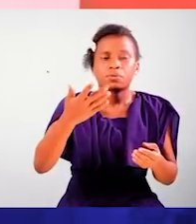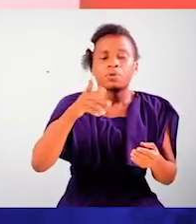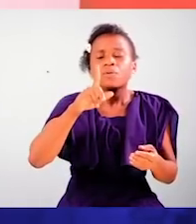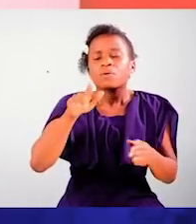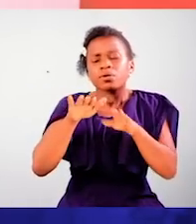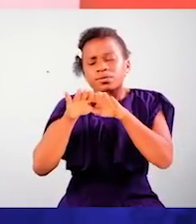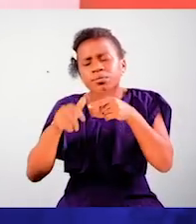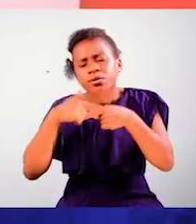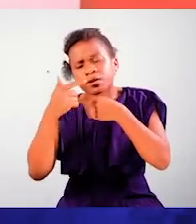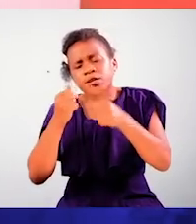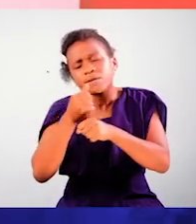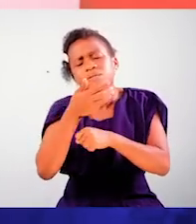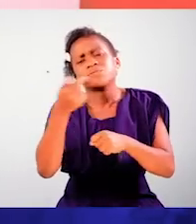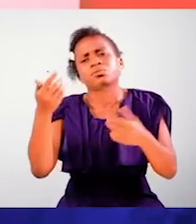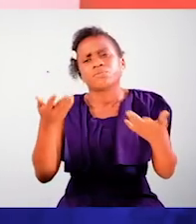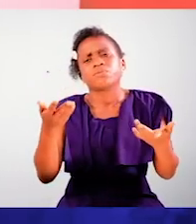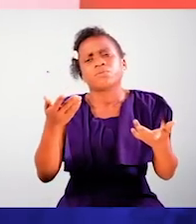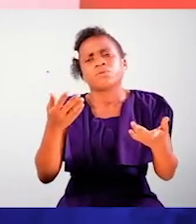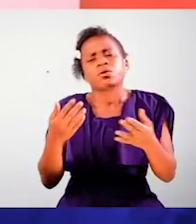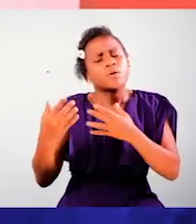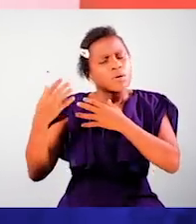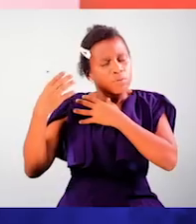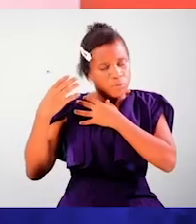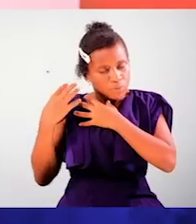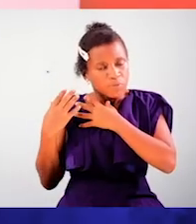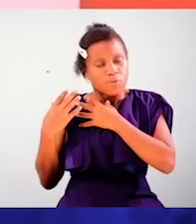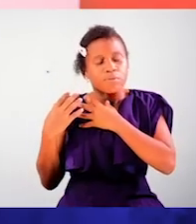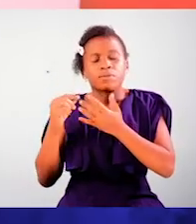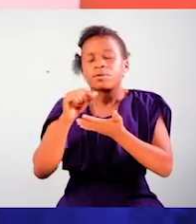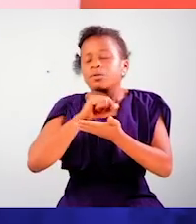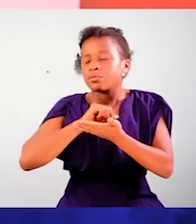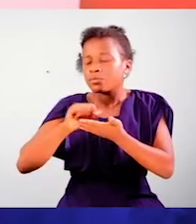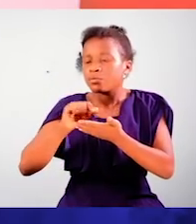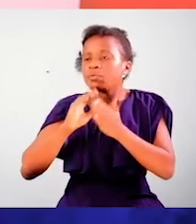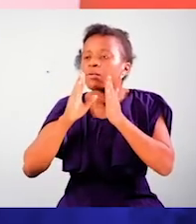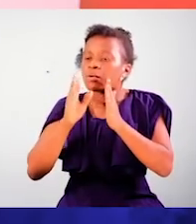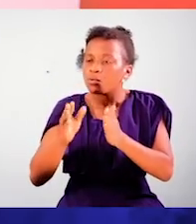mawaziri wachache na makatibu wakuu wachache na wakurugenzi wachache, wataogopa.